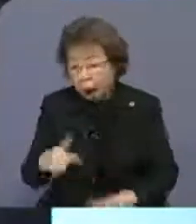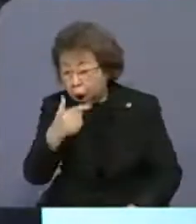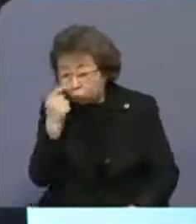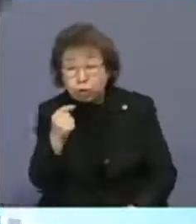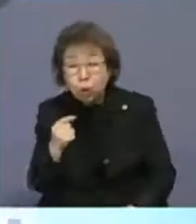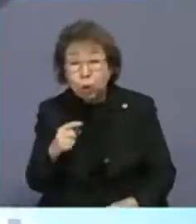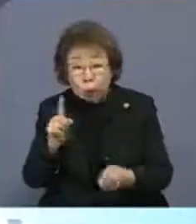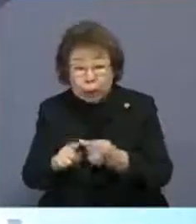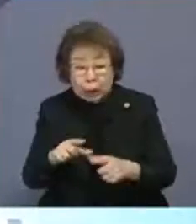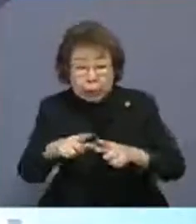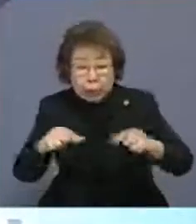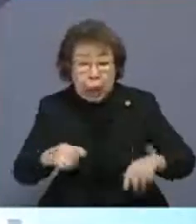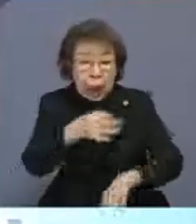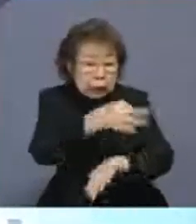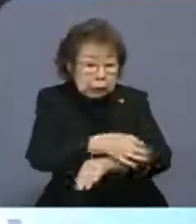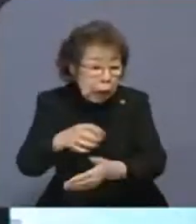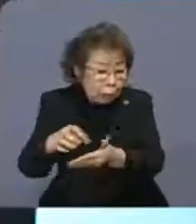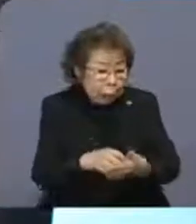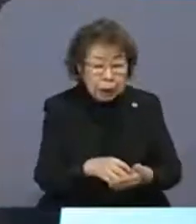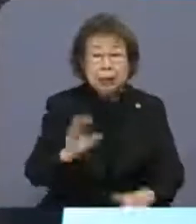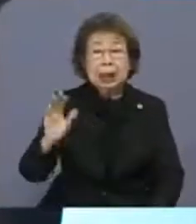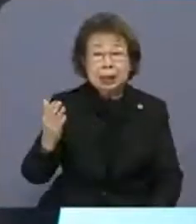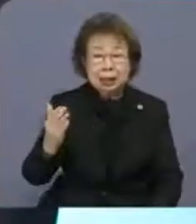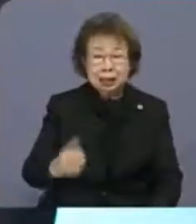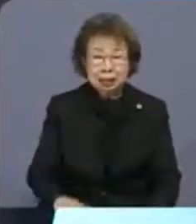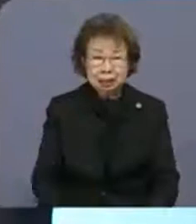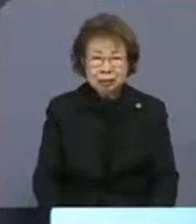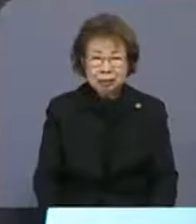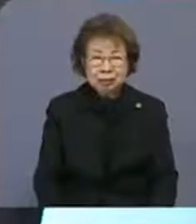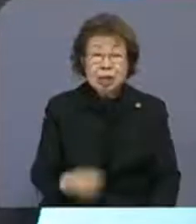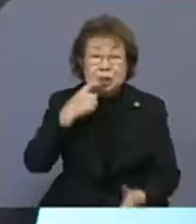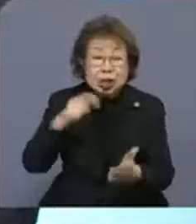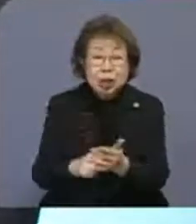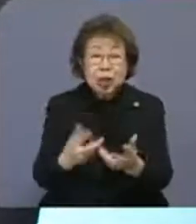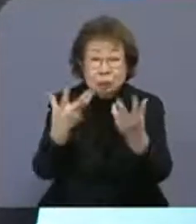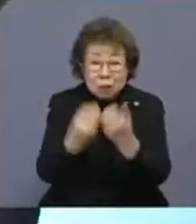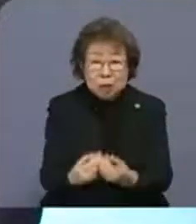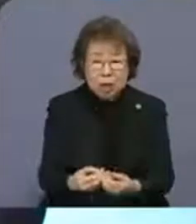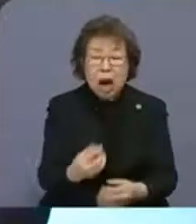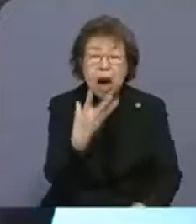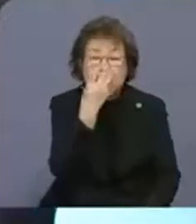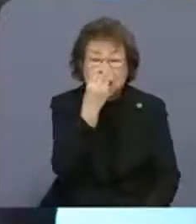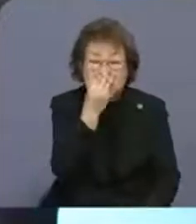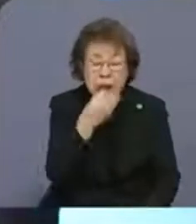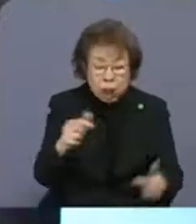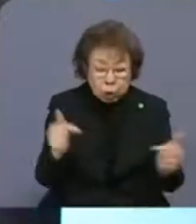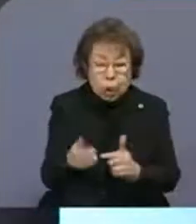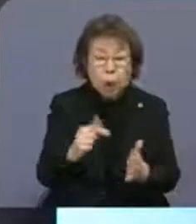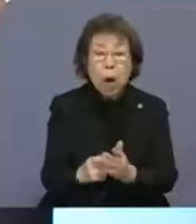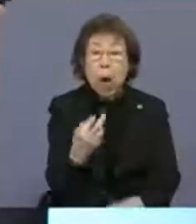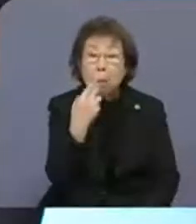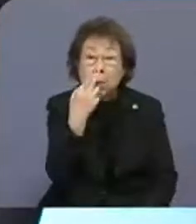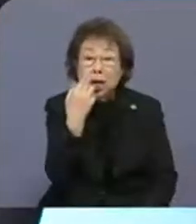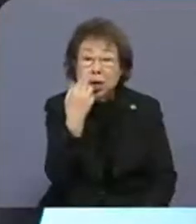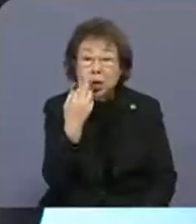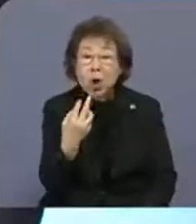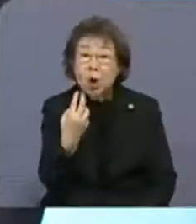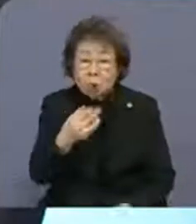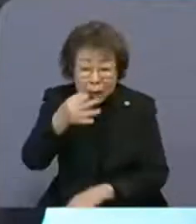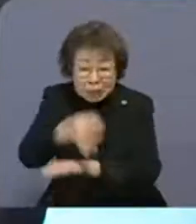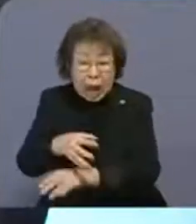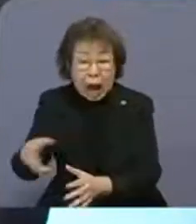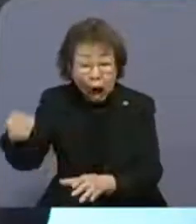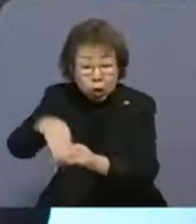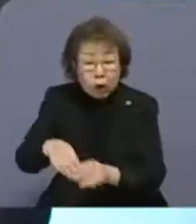배출권을 사야 합니다 쉽게 말하면 쓰레기를 줄이기 위해 이 종량제 봉투를 도입한 것과